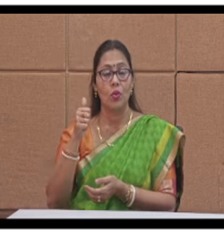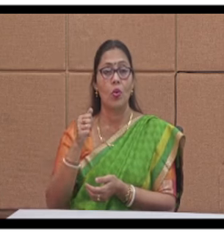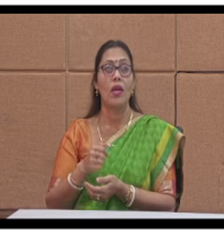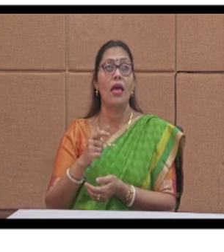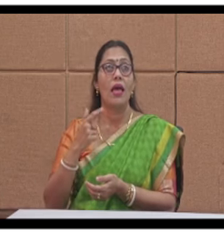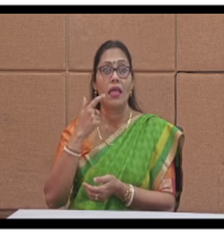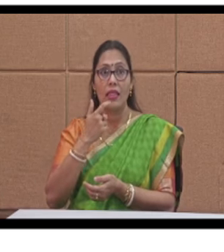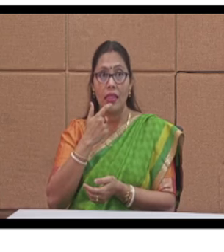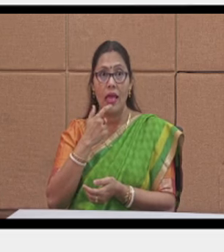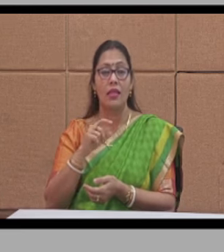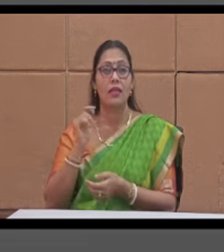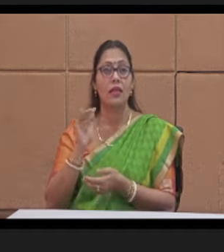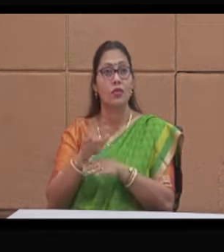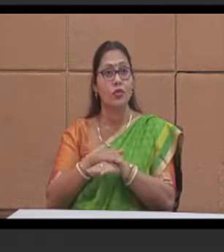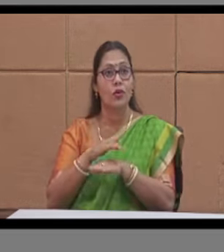খুব